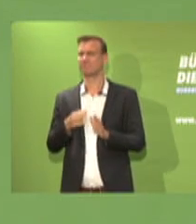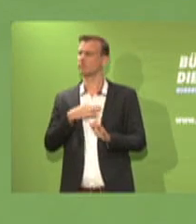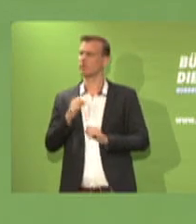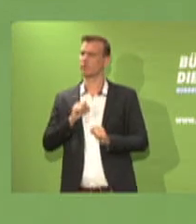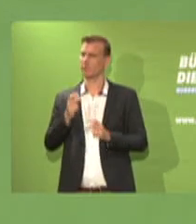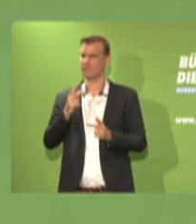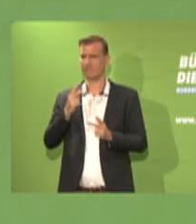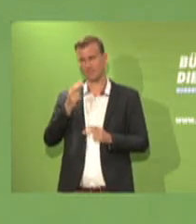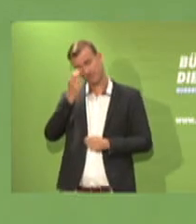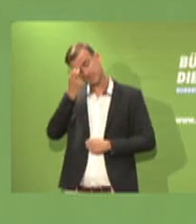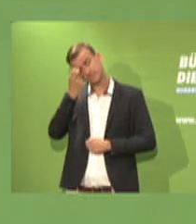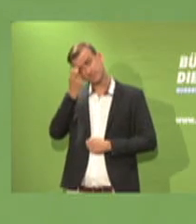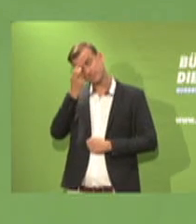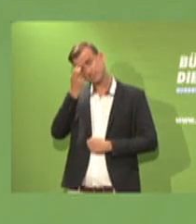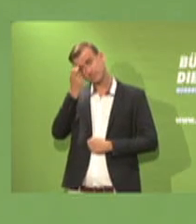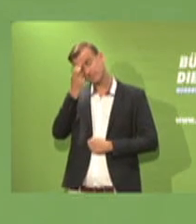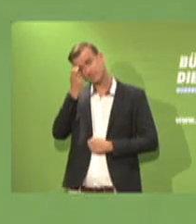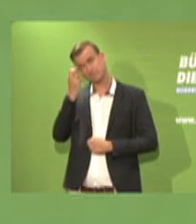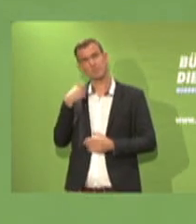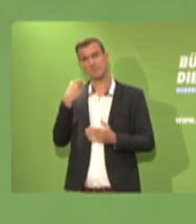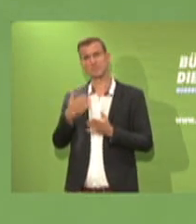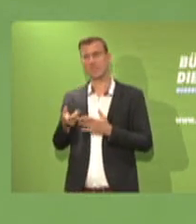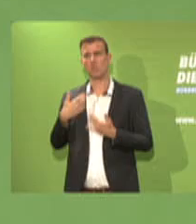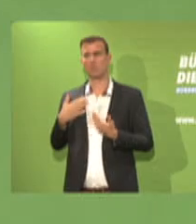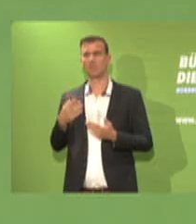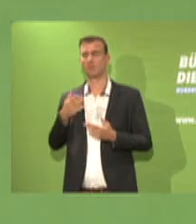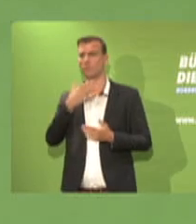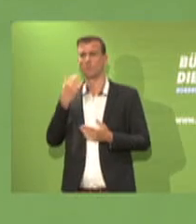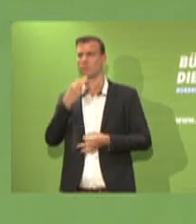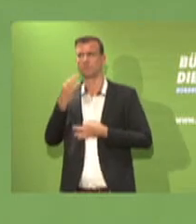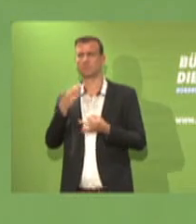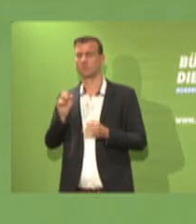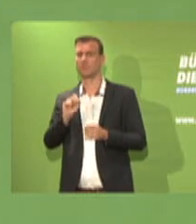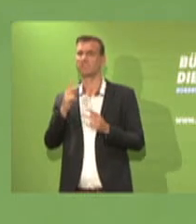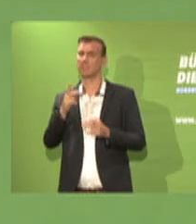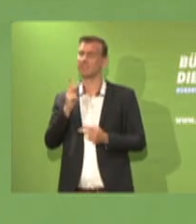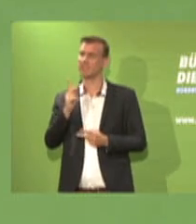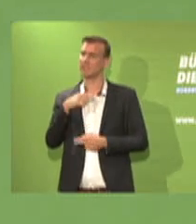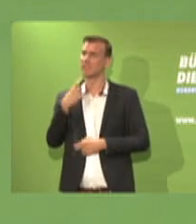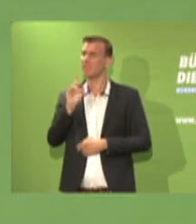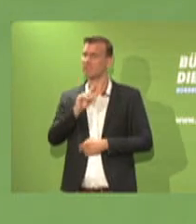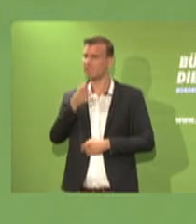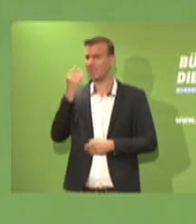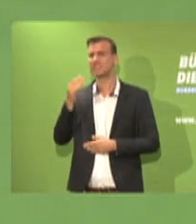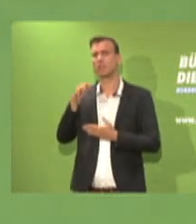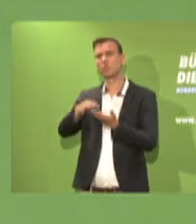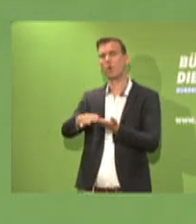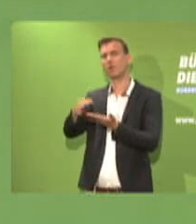ist und der noch keine Rolle gespielt hat. Wir müssen natürlich auch zusehen, dass wir auf den Dörfern